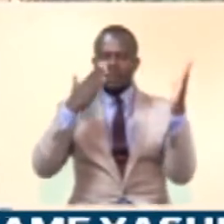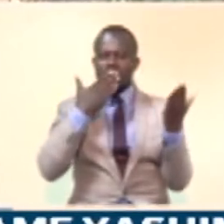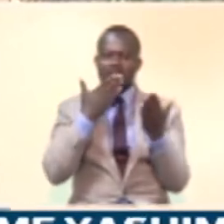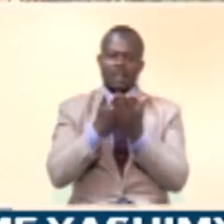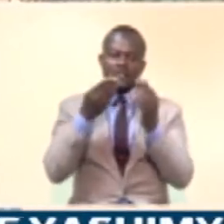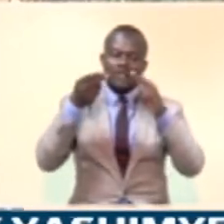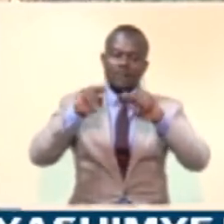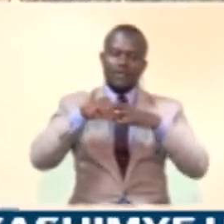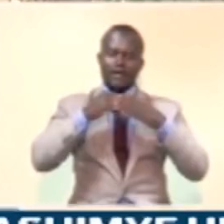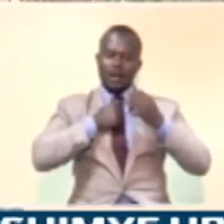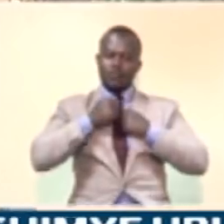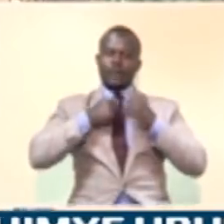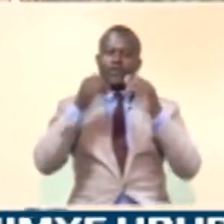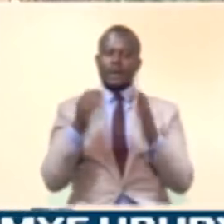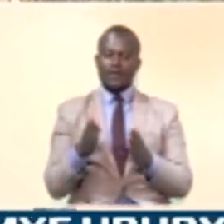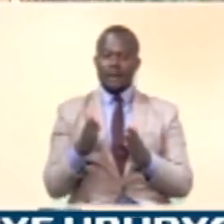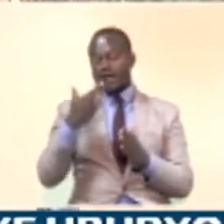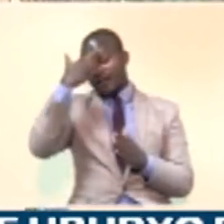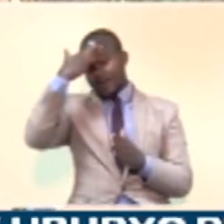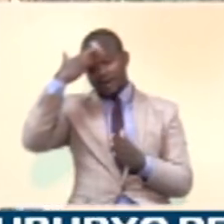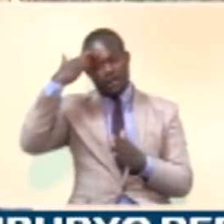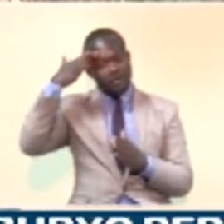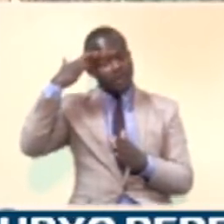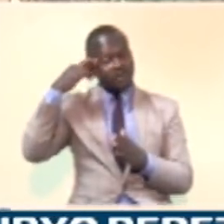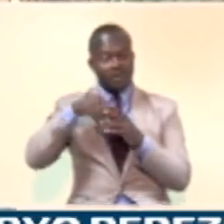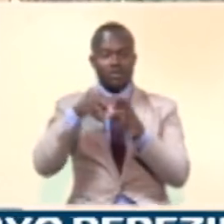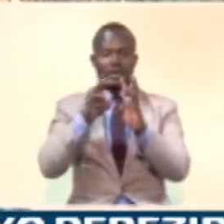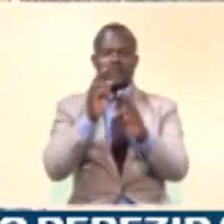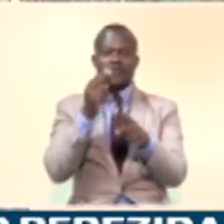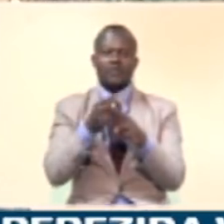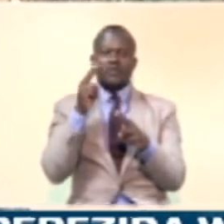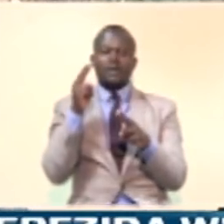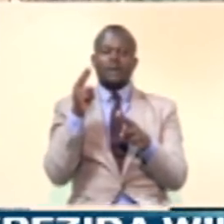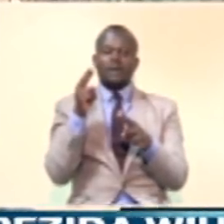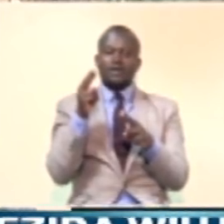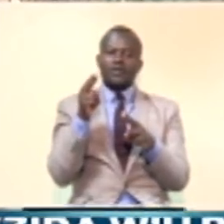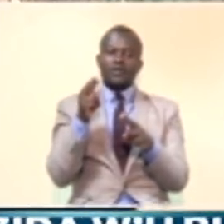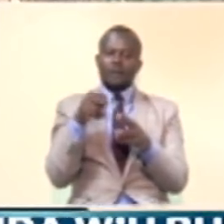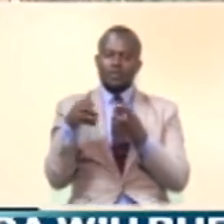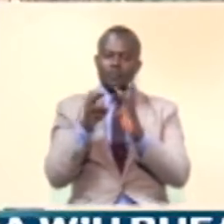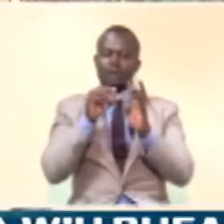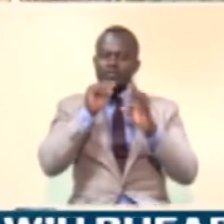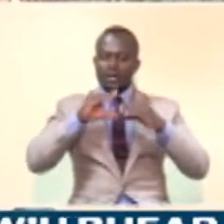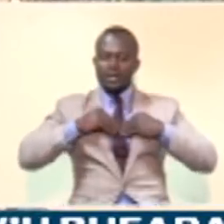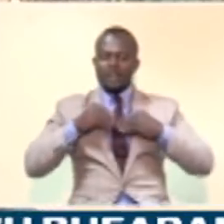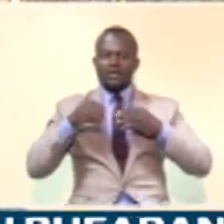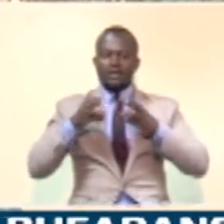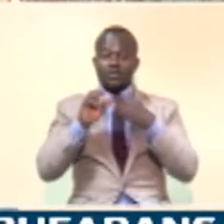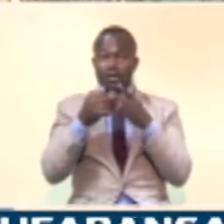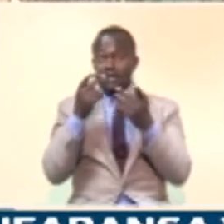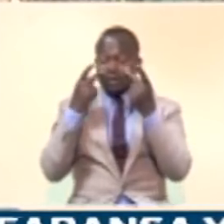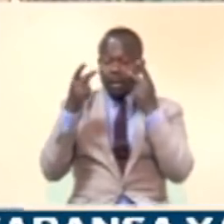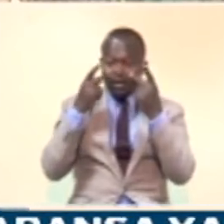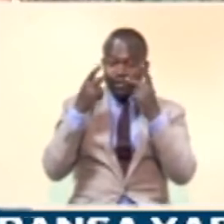icyarimo kiba mu Rwanda ari nayo mpamvu ngira ngo uko yabivuze yabyitaga ngo erreur d'appréciation ni nko kuvuga ngo